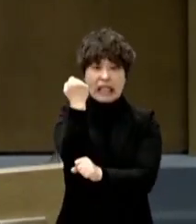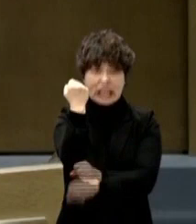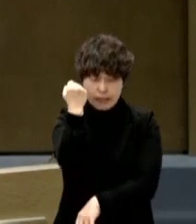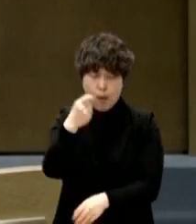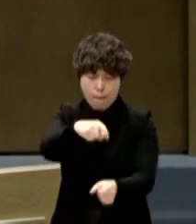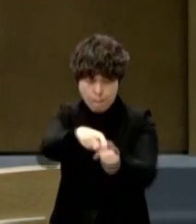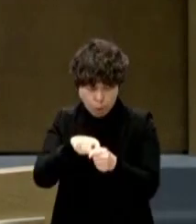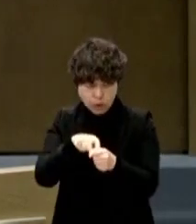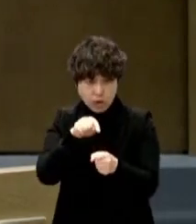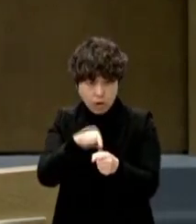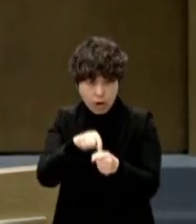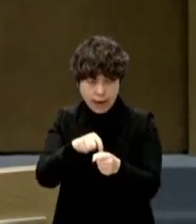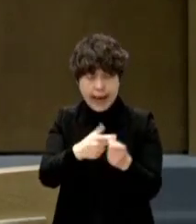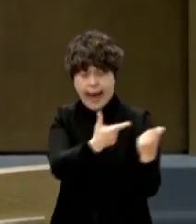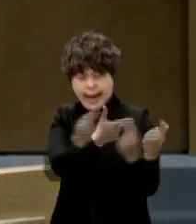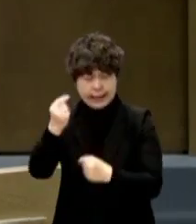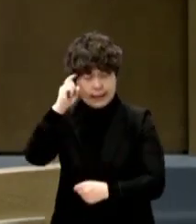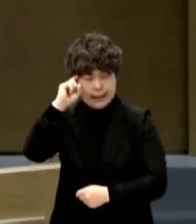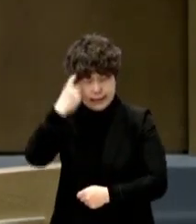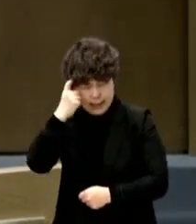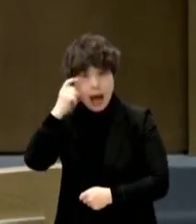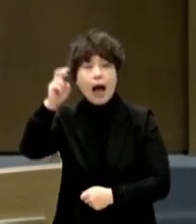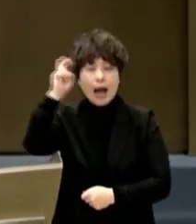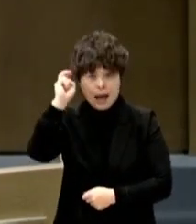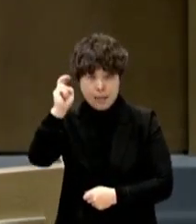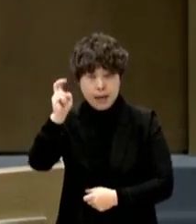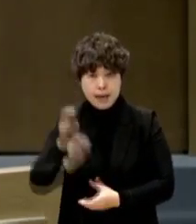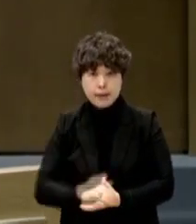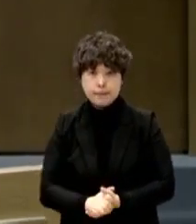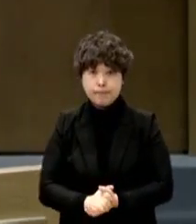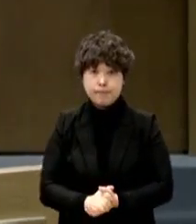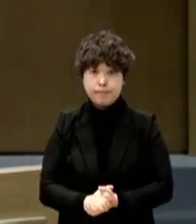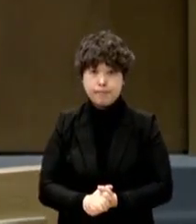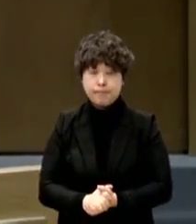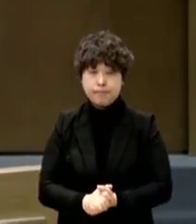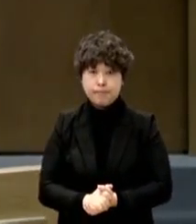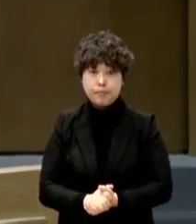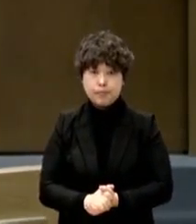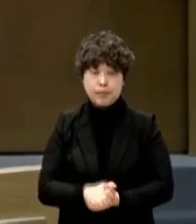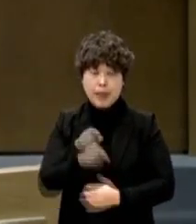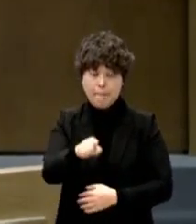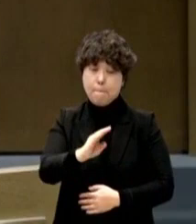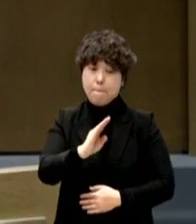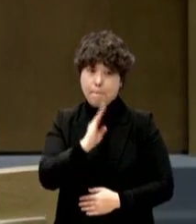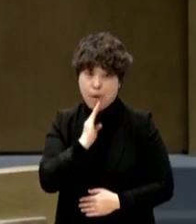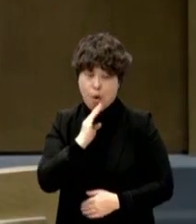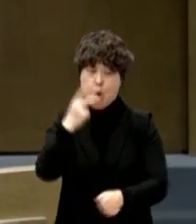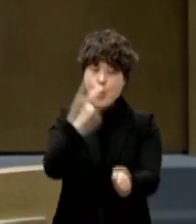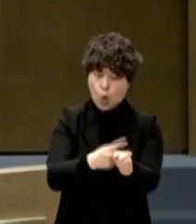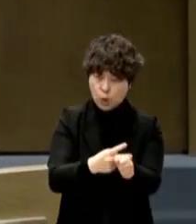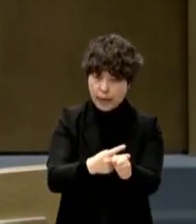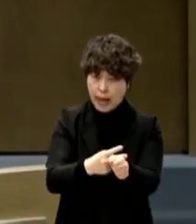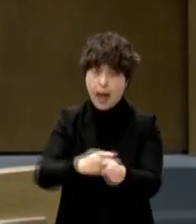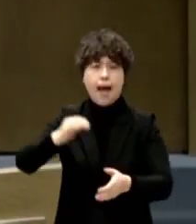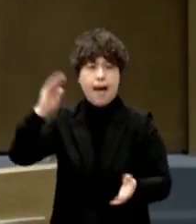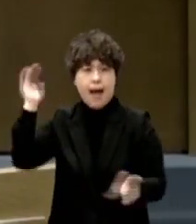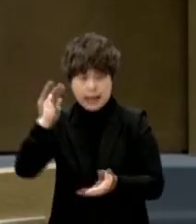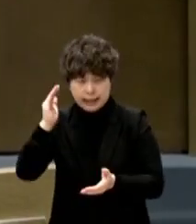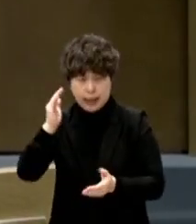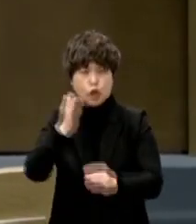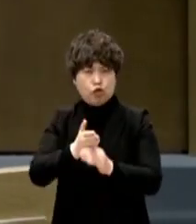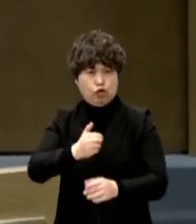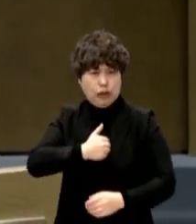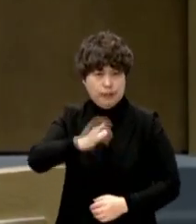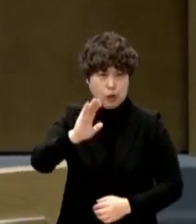목적만큼은 같은 생각을 가지고 계시다고 믿고 있습니다. 그것은 바로 교사와 학생이 중심이